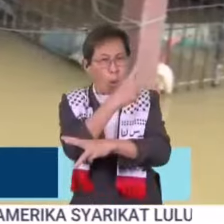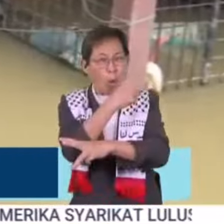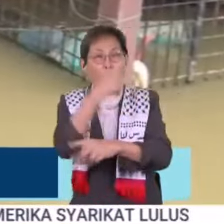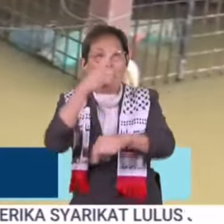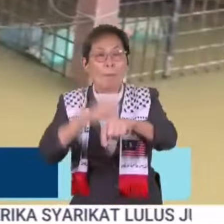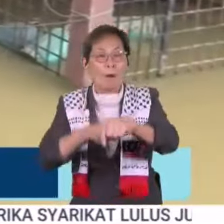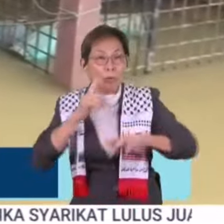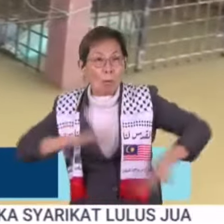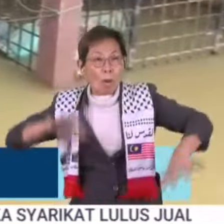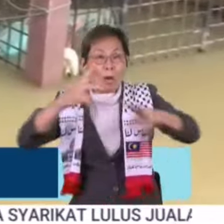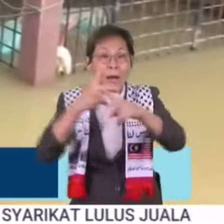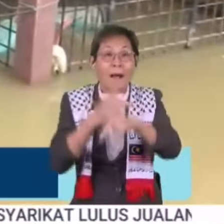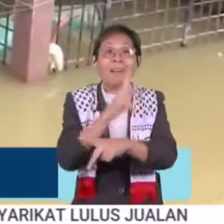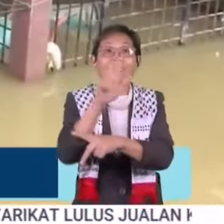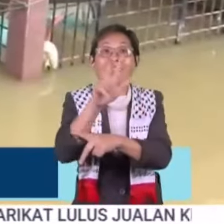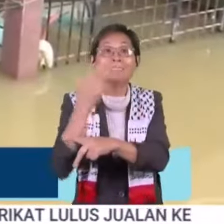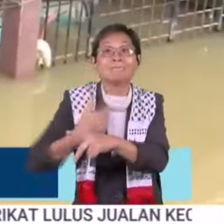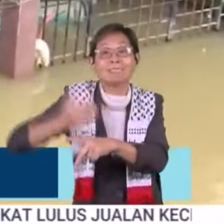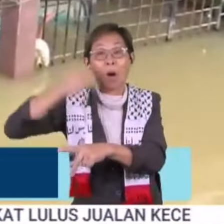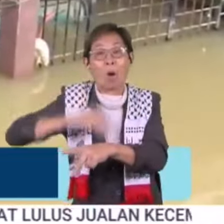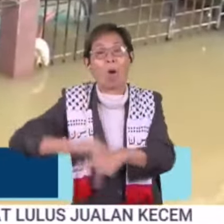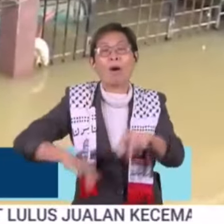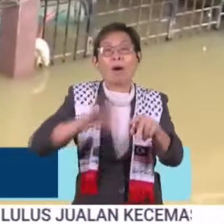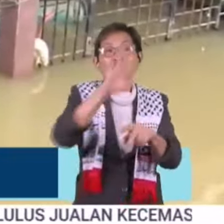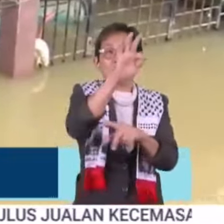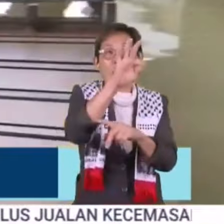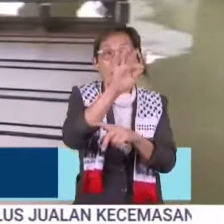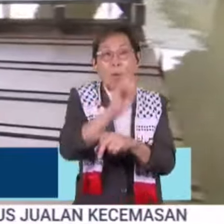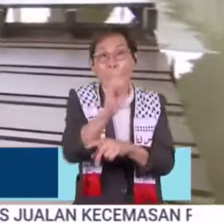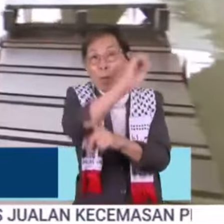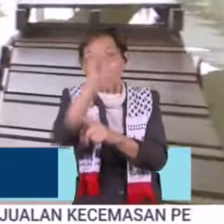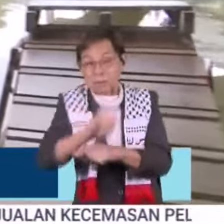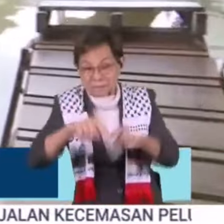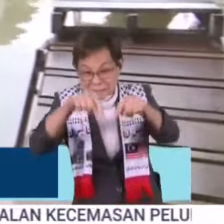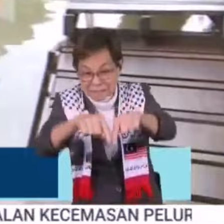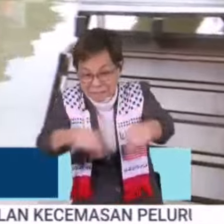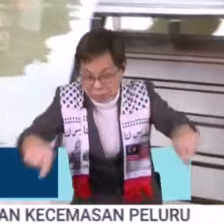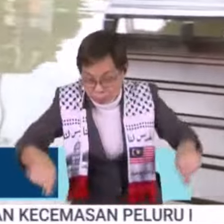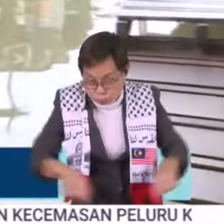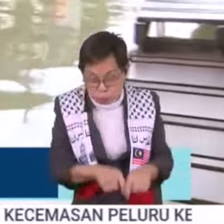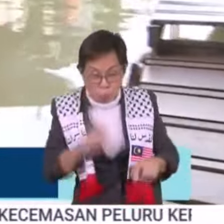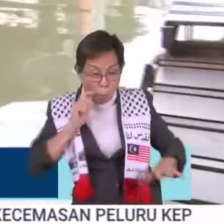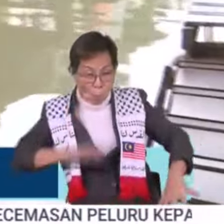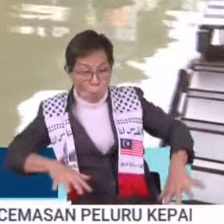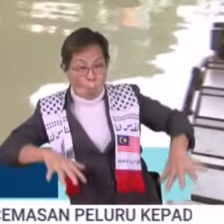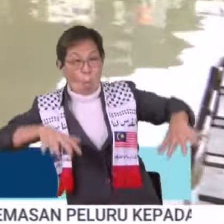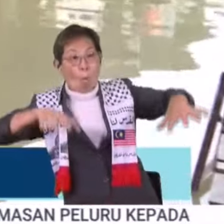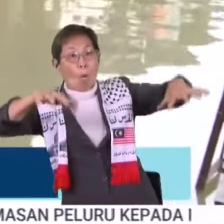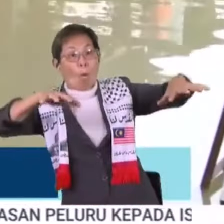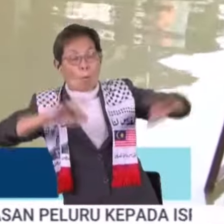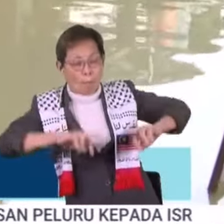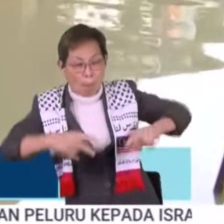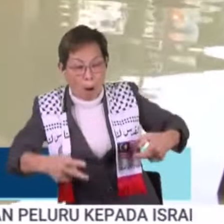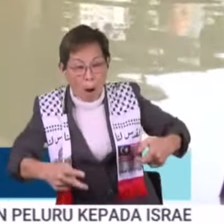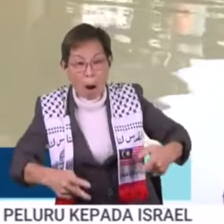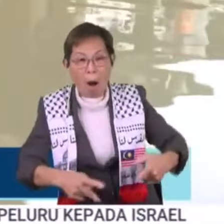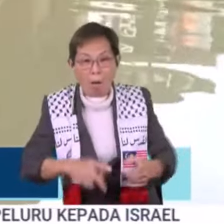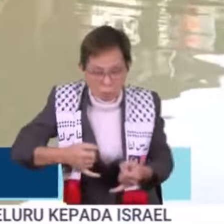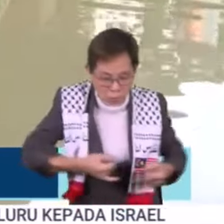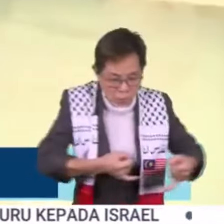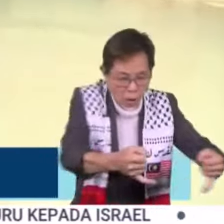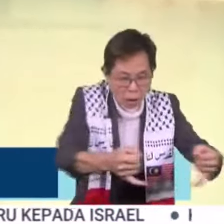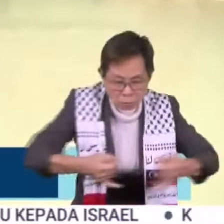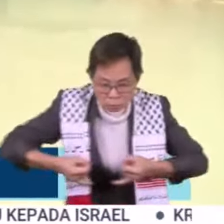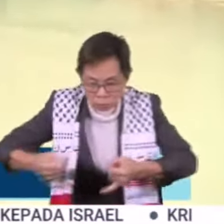gelombang ketiga yang lalu, yang mana hampir 90% kawasan di sini digelangi air banjir yang menyebabkan beberapa